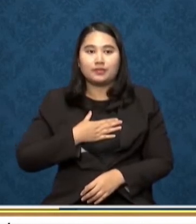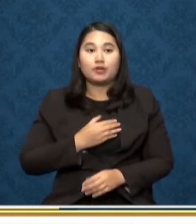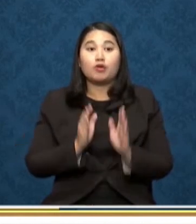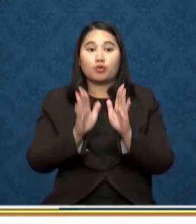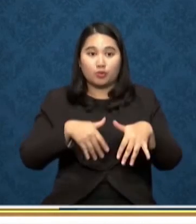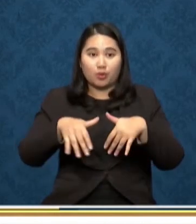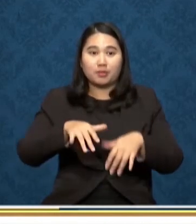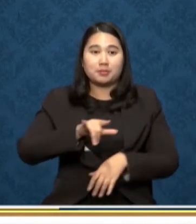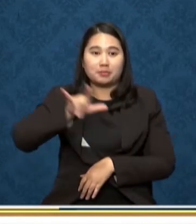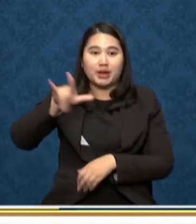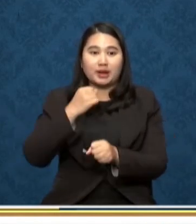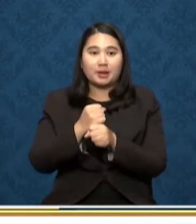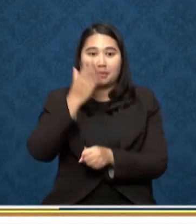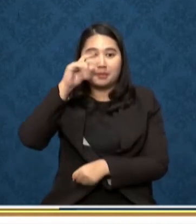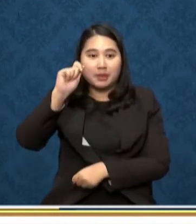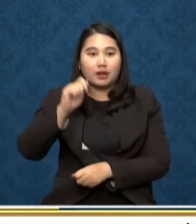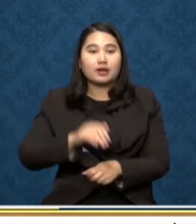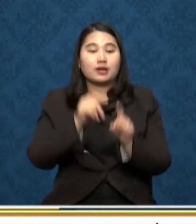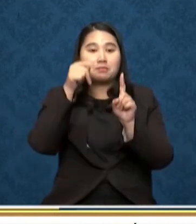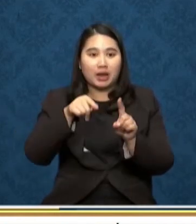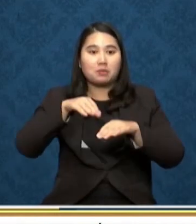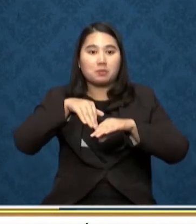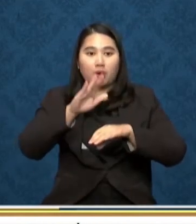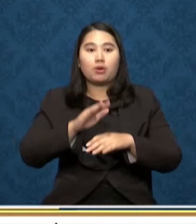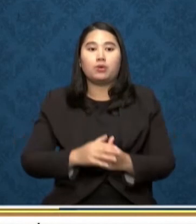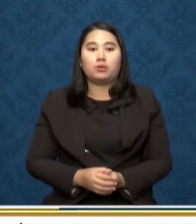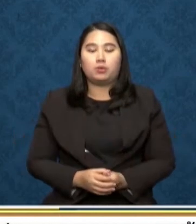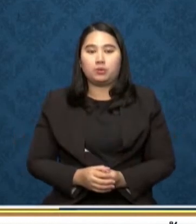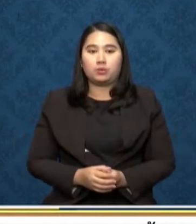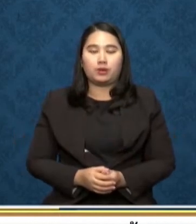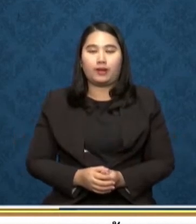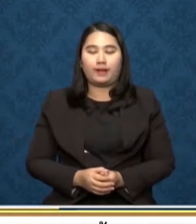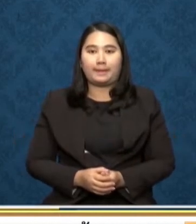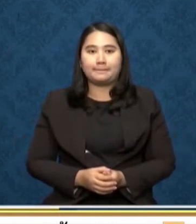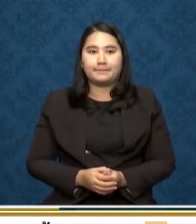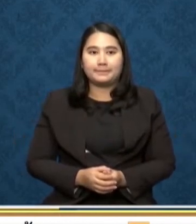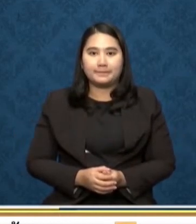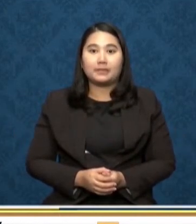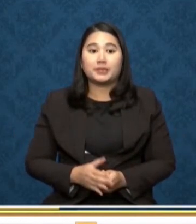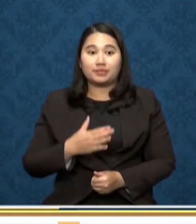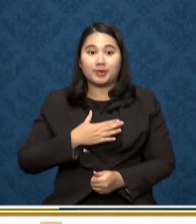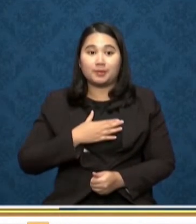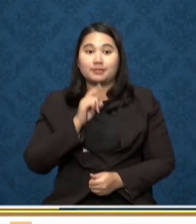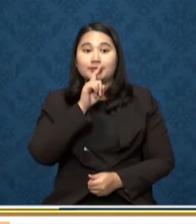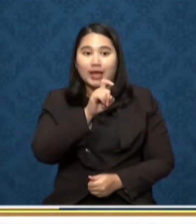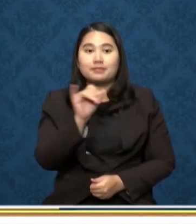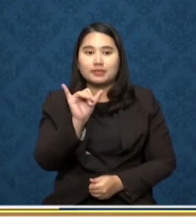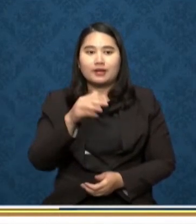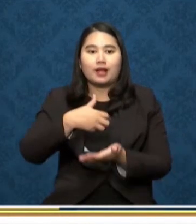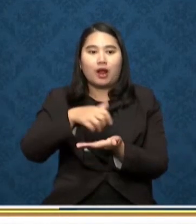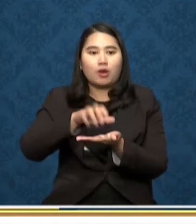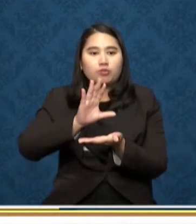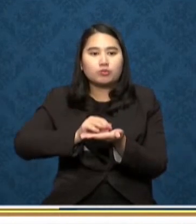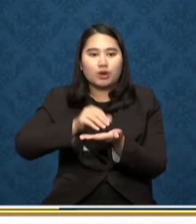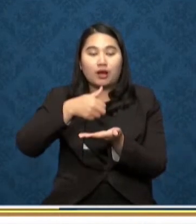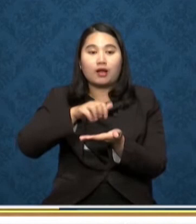มพนพัชชนไปทำงานทอสระเอลสูงถึง 1,000 กวาคนครั ธรรธานครับโดยก่ทผมจะถามกระทครั ผมขออนุญญาตให้ข้อม